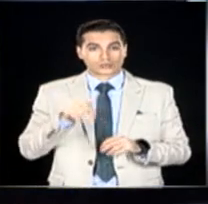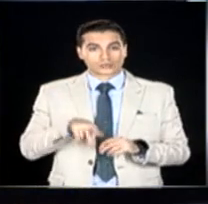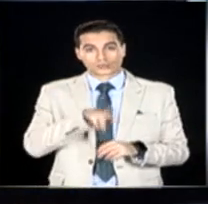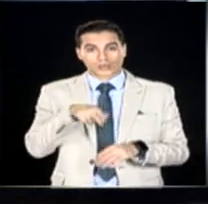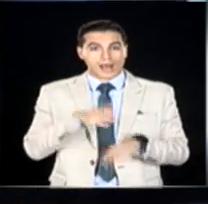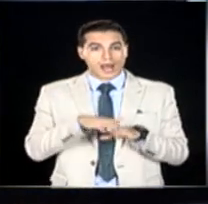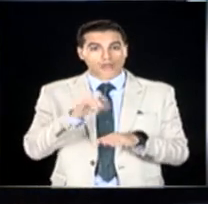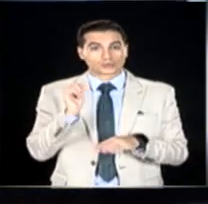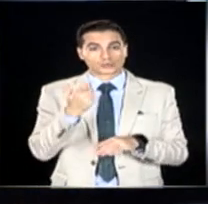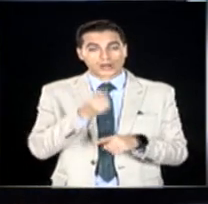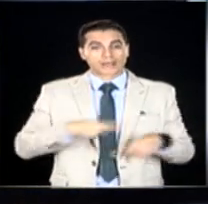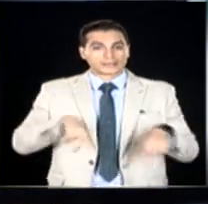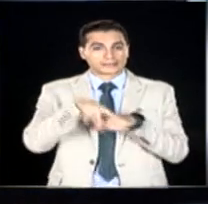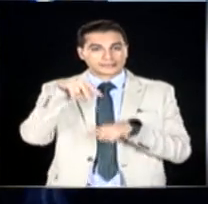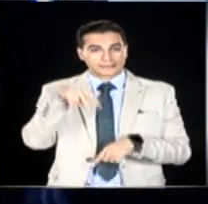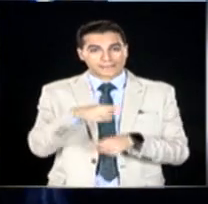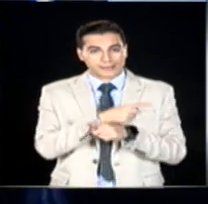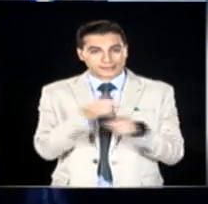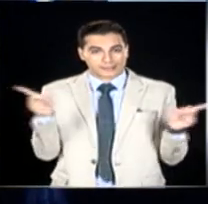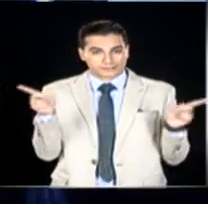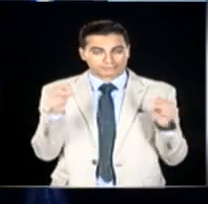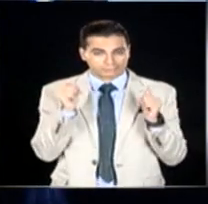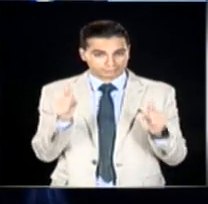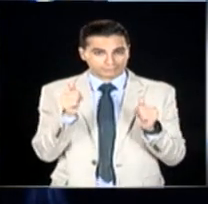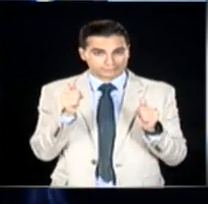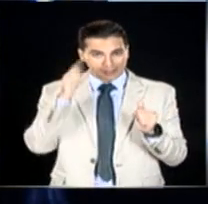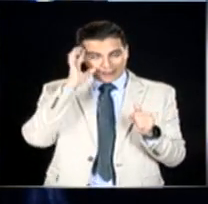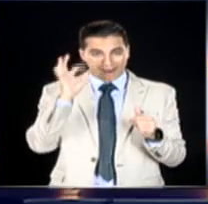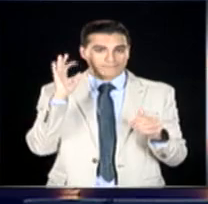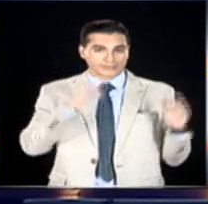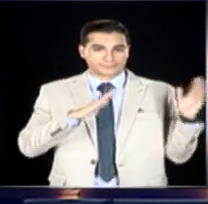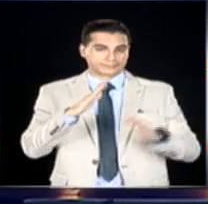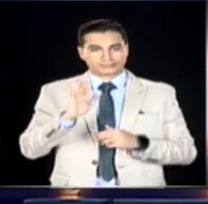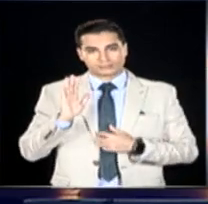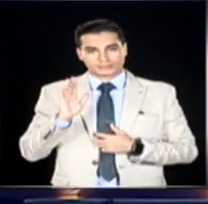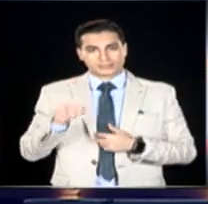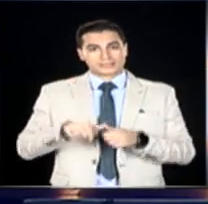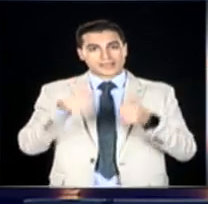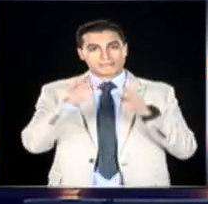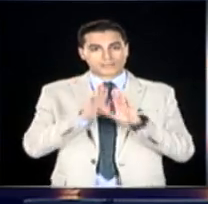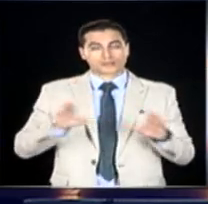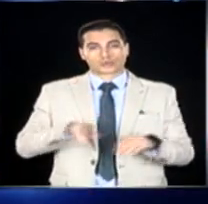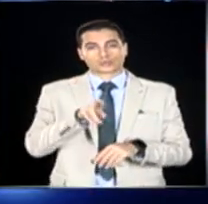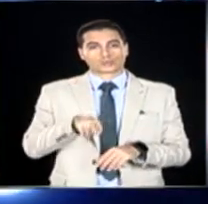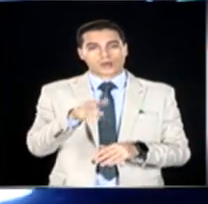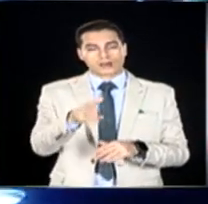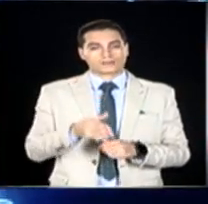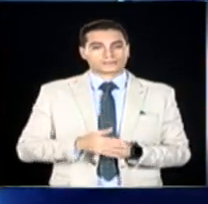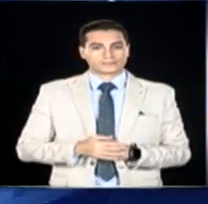أسئلتنا بتعتمد على السرعة، ليكم أنتوا التمانية. سينما ومسرح، والسؤال هو: